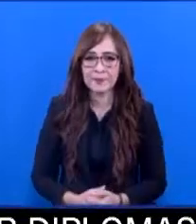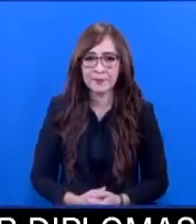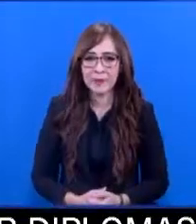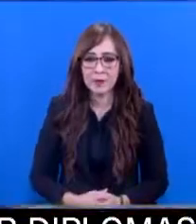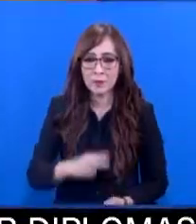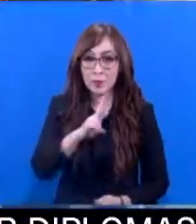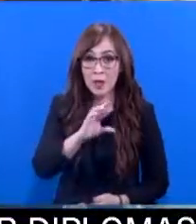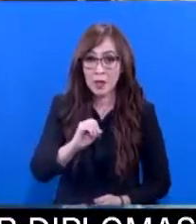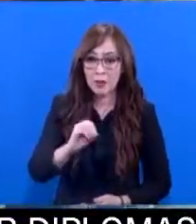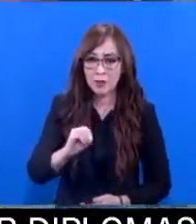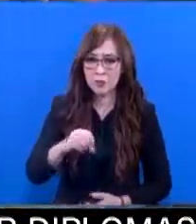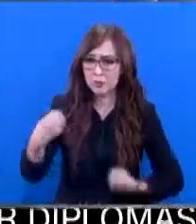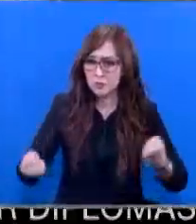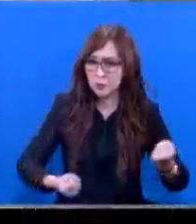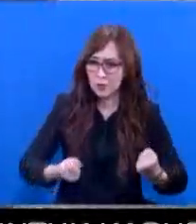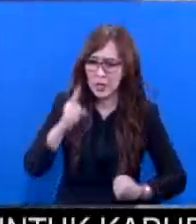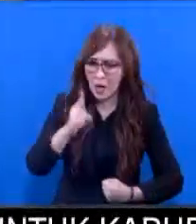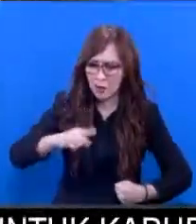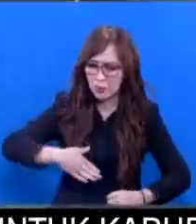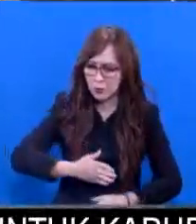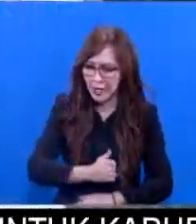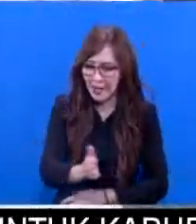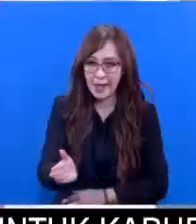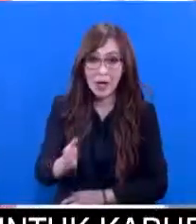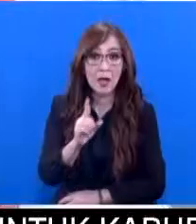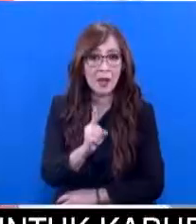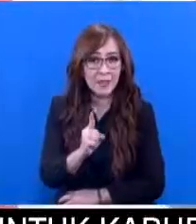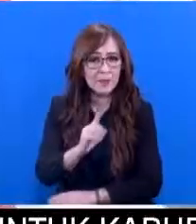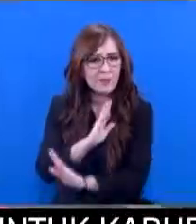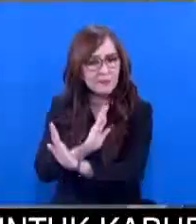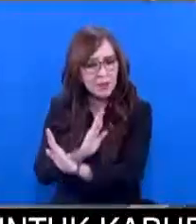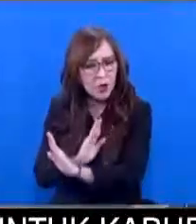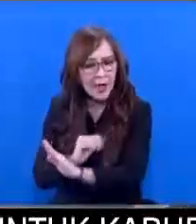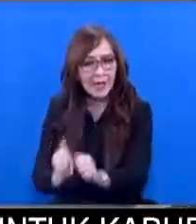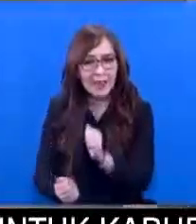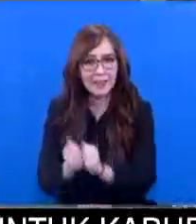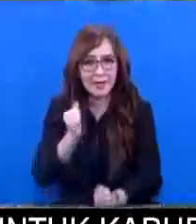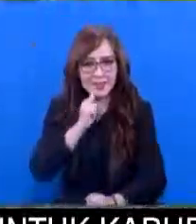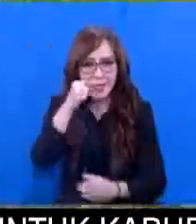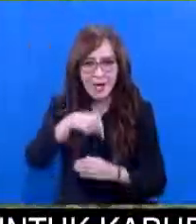dari 200 kendaraan terpaksa diputar arah lantaran menolak dites antigen.